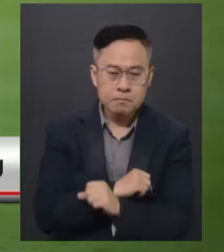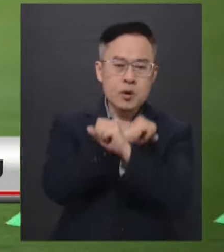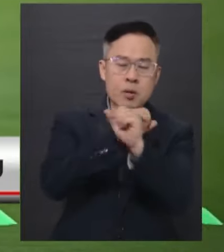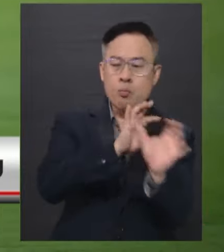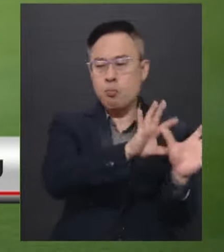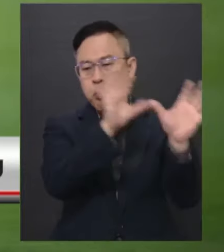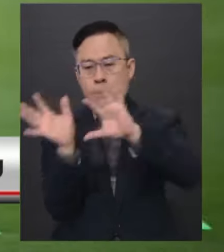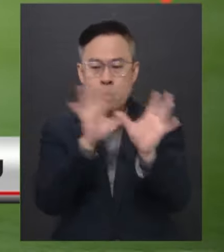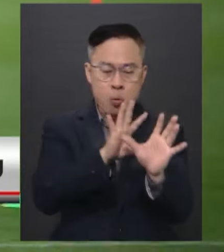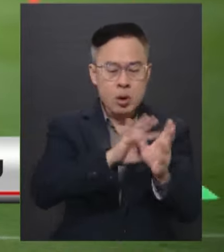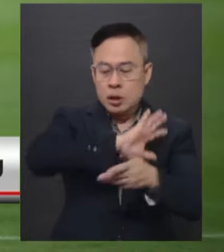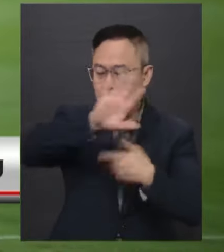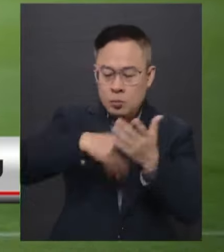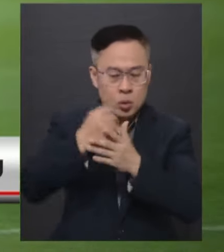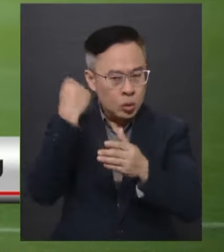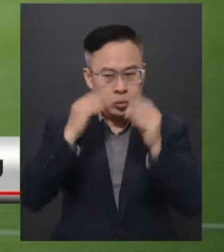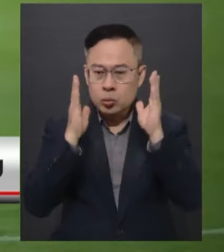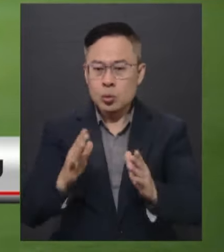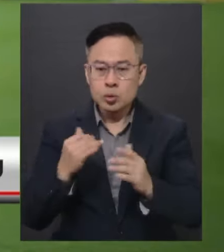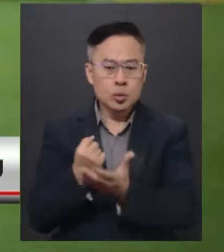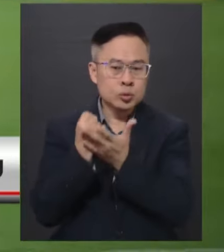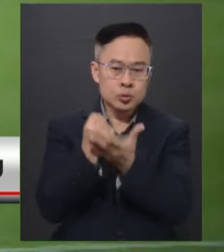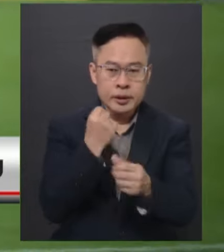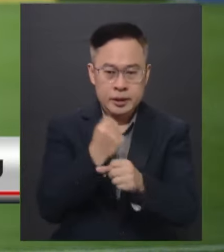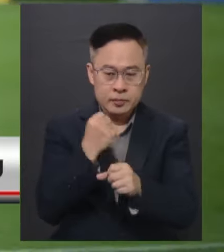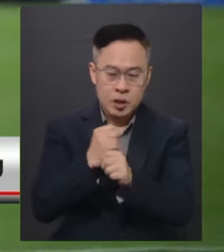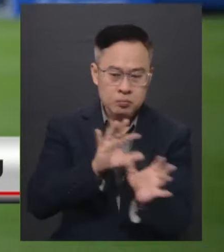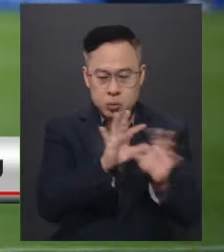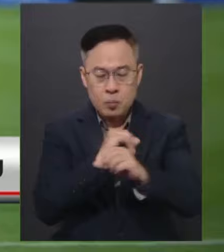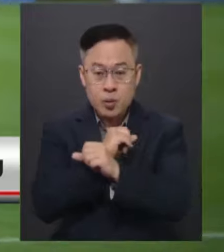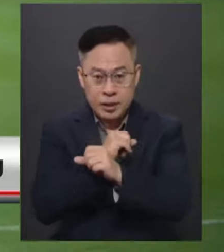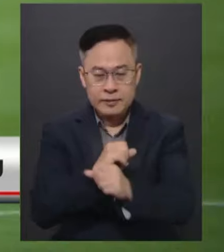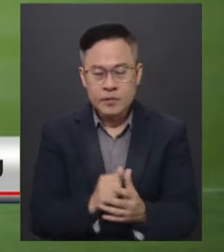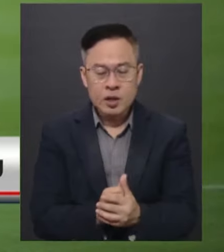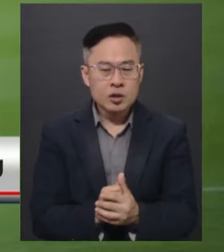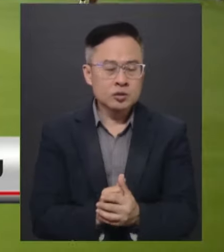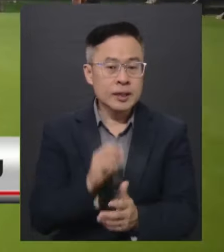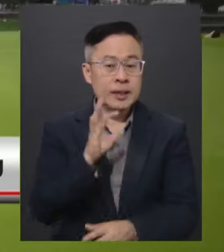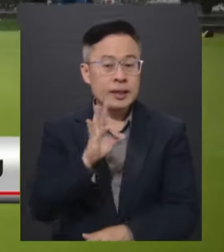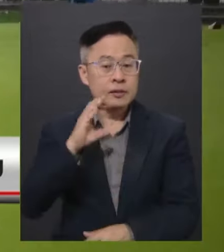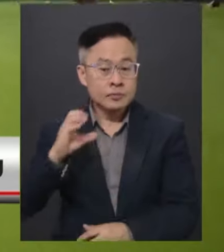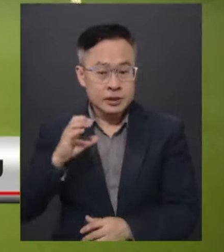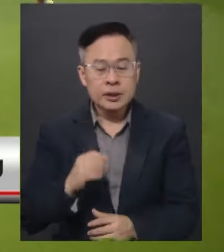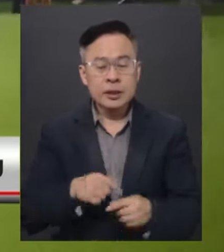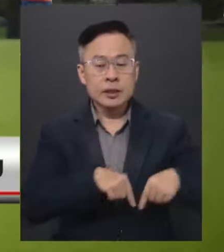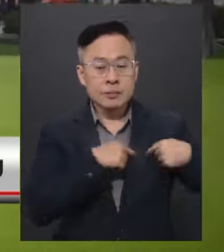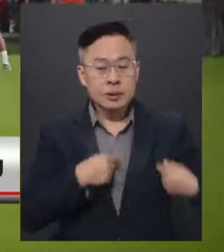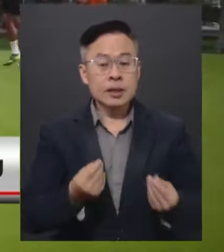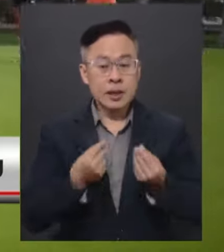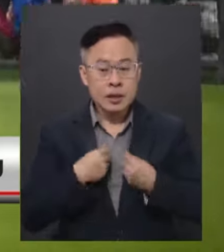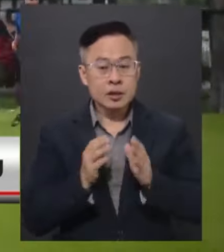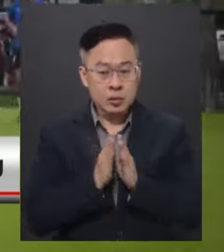เราก็พยายามช่วยกันอย่างเต็มที่ส่วนแฟนบอลที่ชื่นชมเนี่ยก็รู้สึกว่าดีใจมากๆทำให้พวกเราเนี่ยมีความมั่นใจมาก